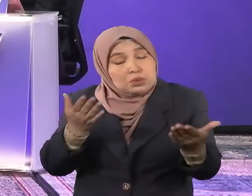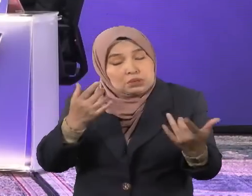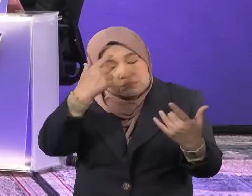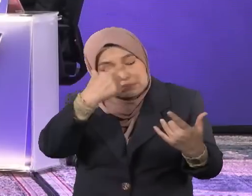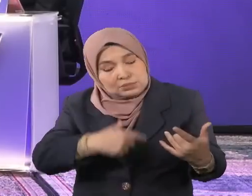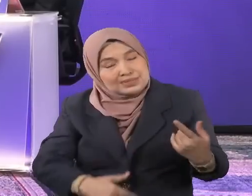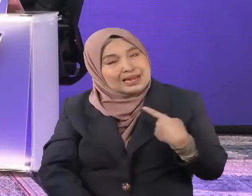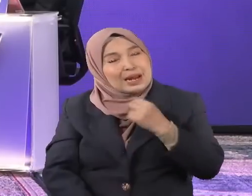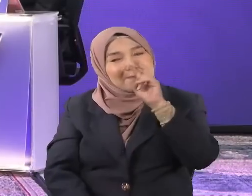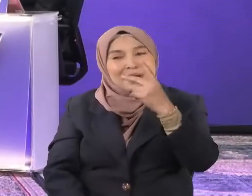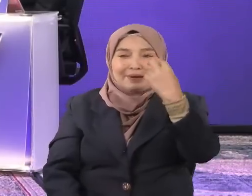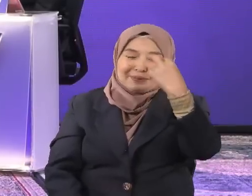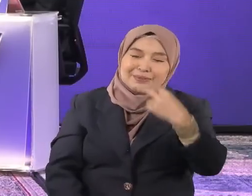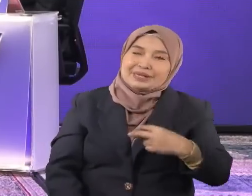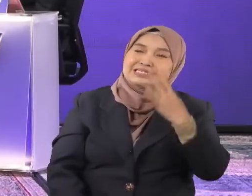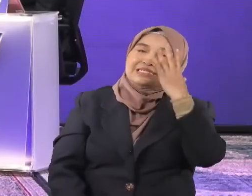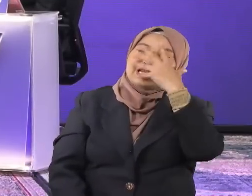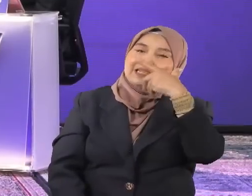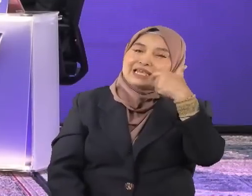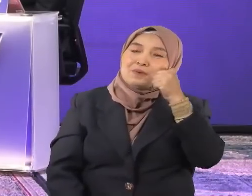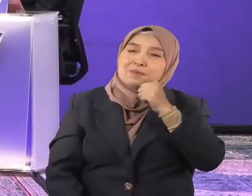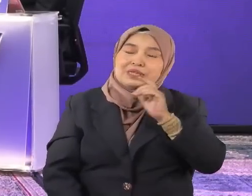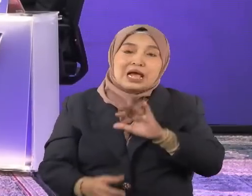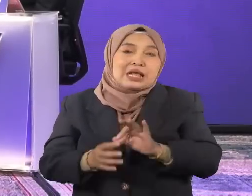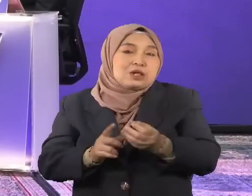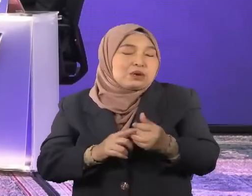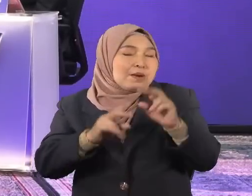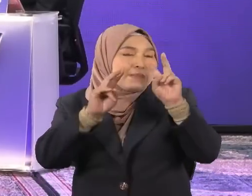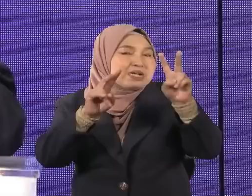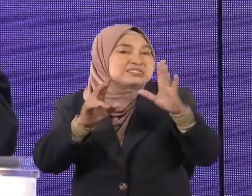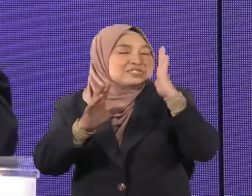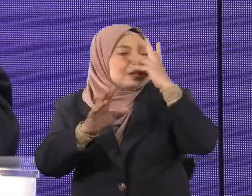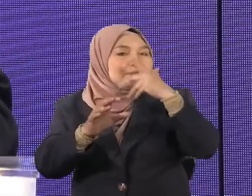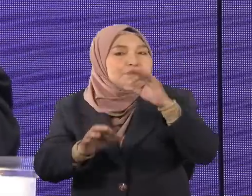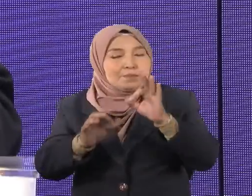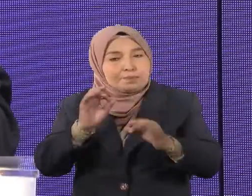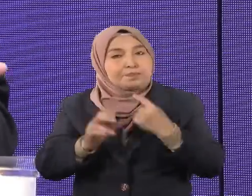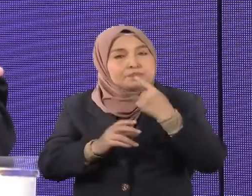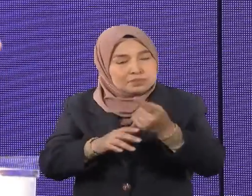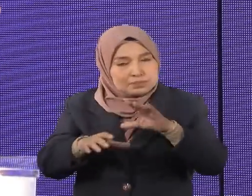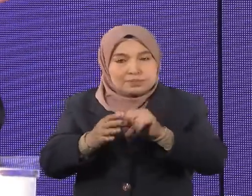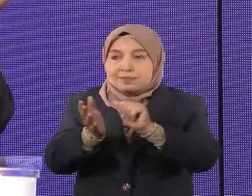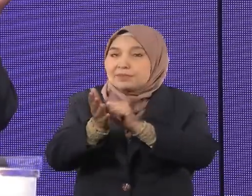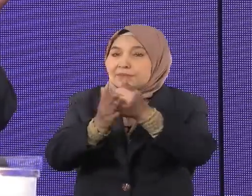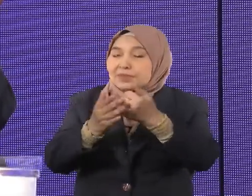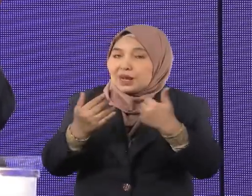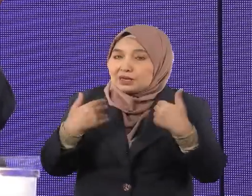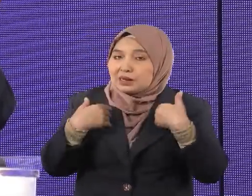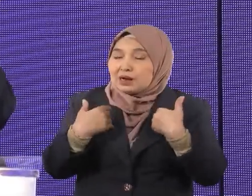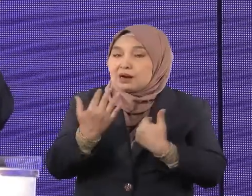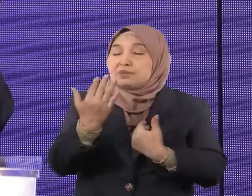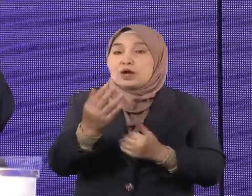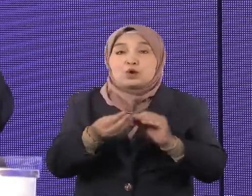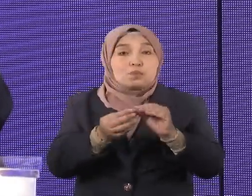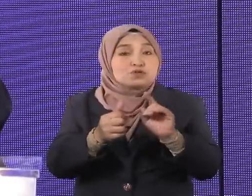nampak cantik seorang wanita ataupun anak ataupun saya nampak cantik kalau katakan dalam akaun itu depan apa